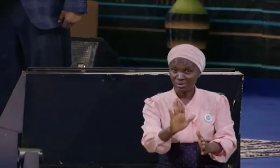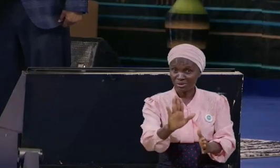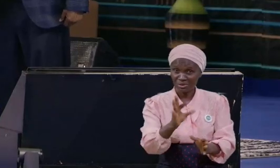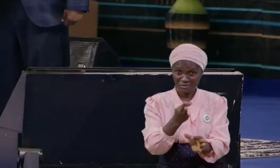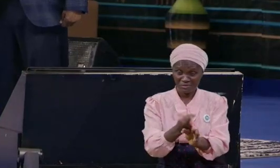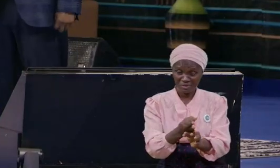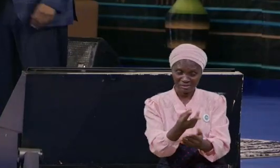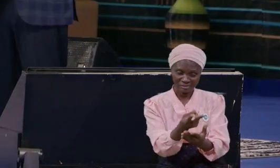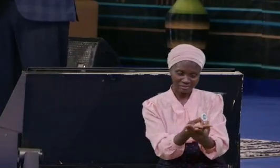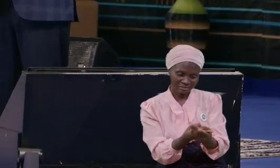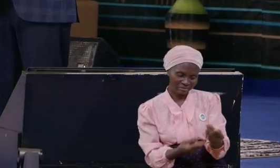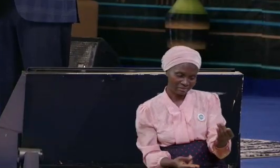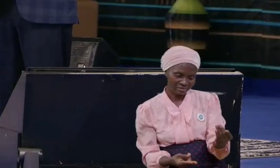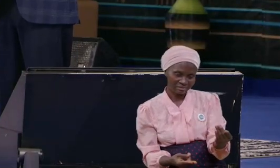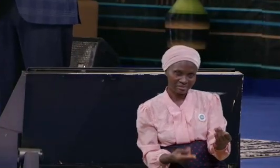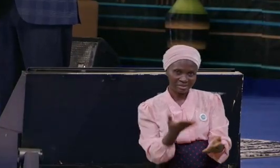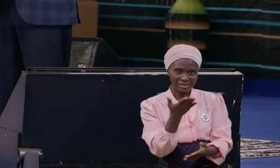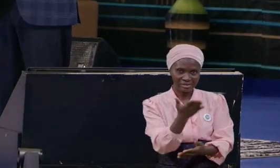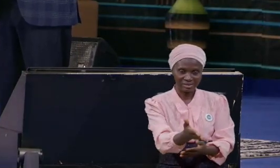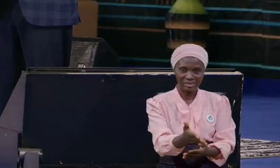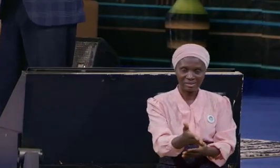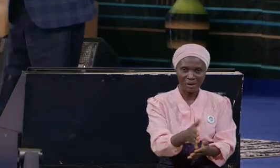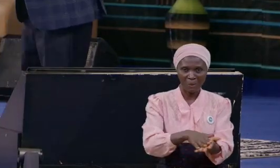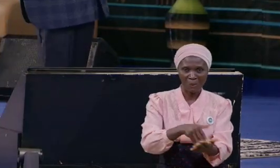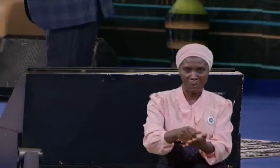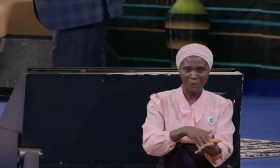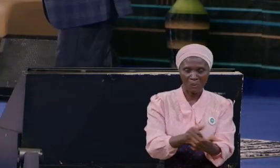Réveille-la. J'ai dit réveille-la.